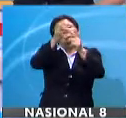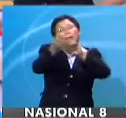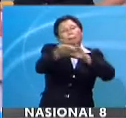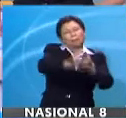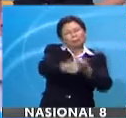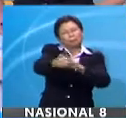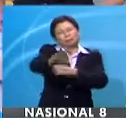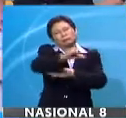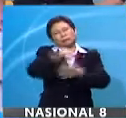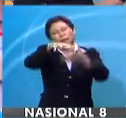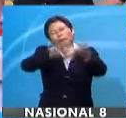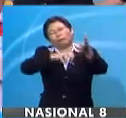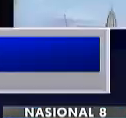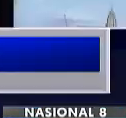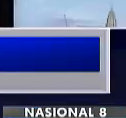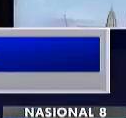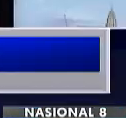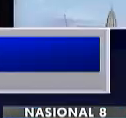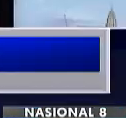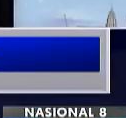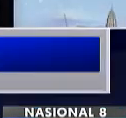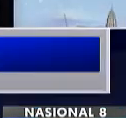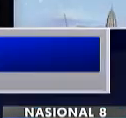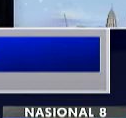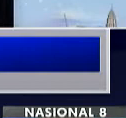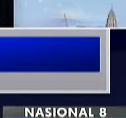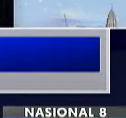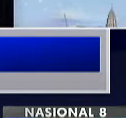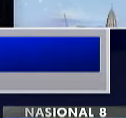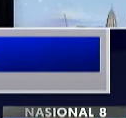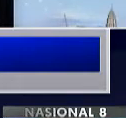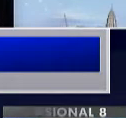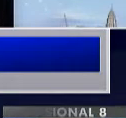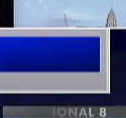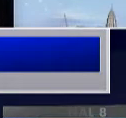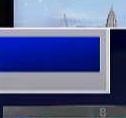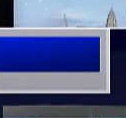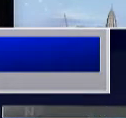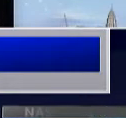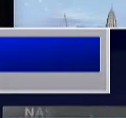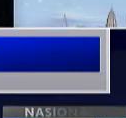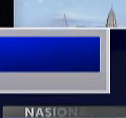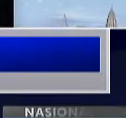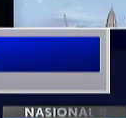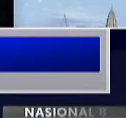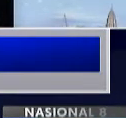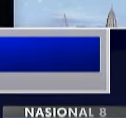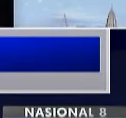nyawa dan kemusnahan harta benda. Laporan lanjut bersama Ivan Toh. Silakan Ivan. Ivan.